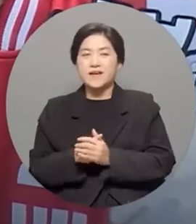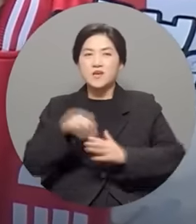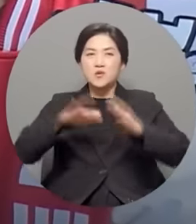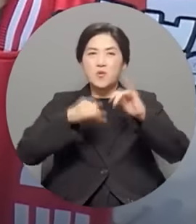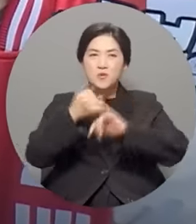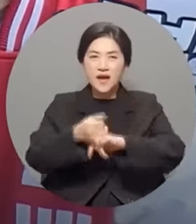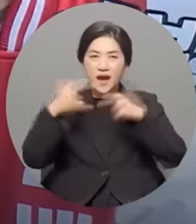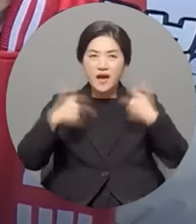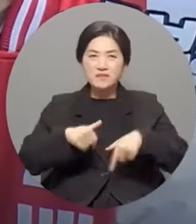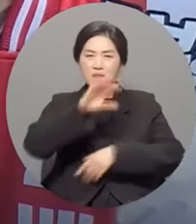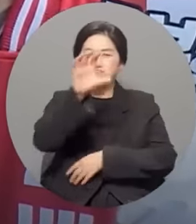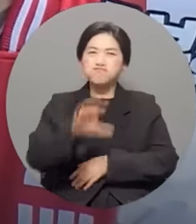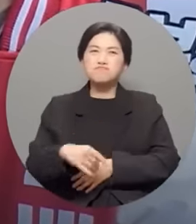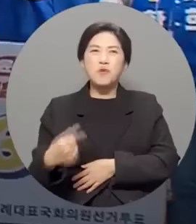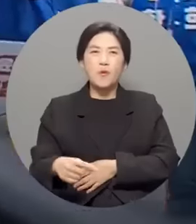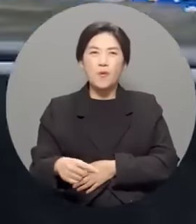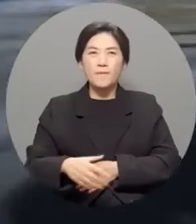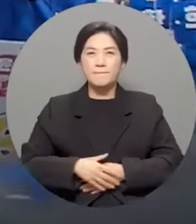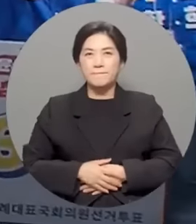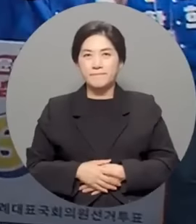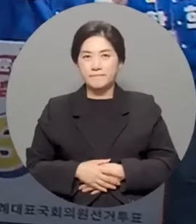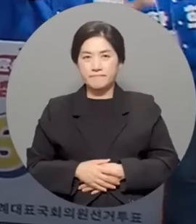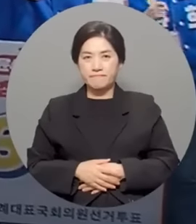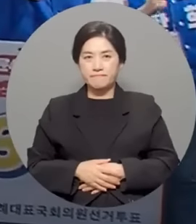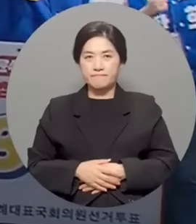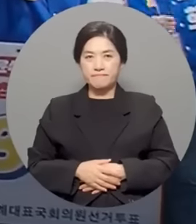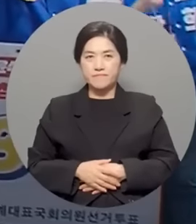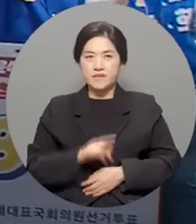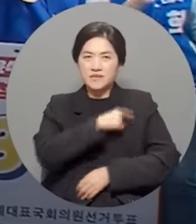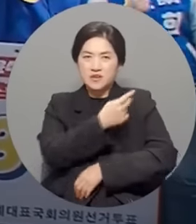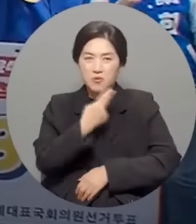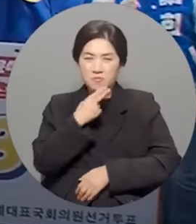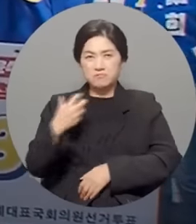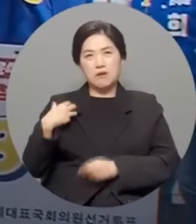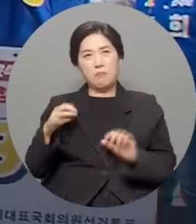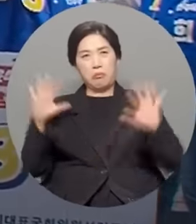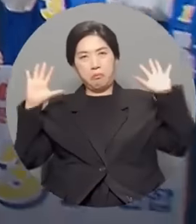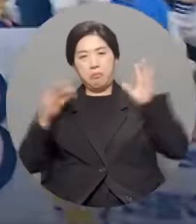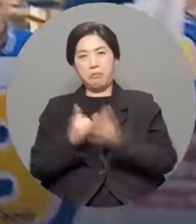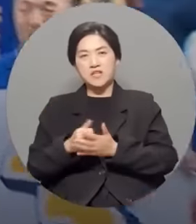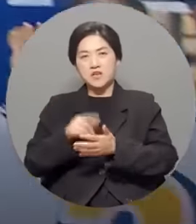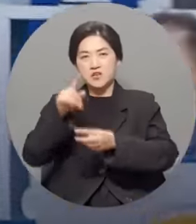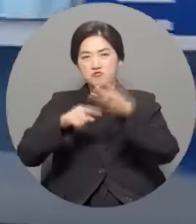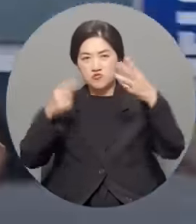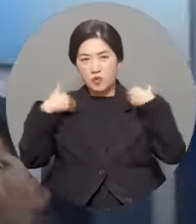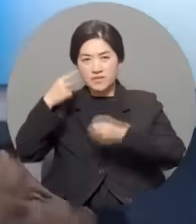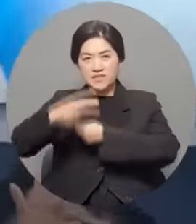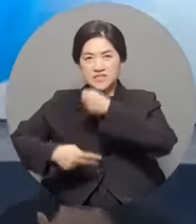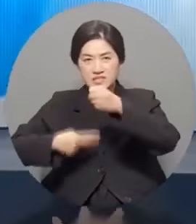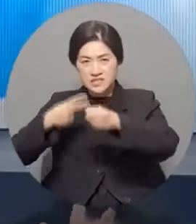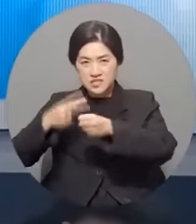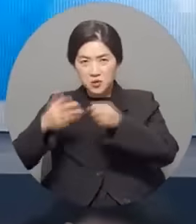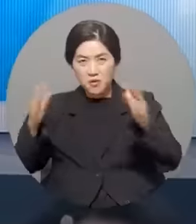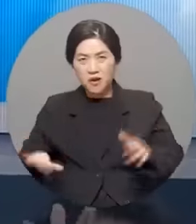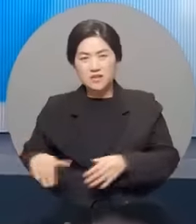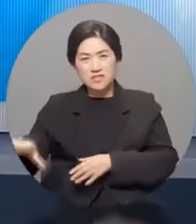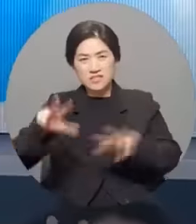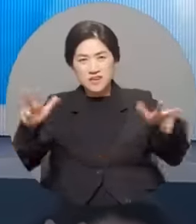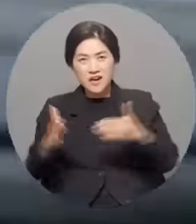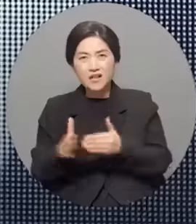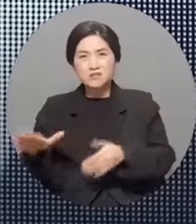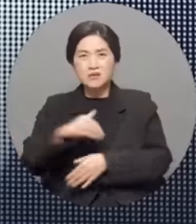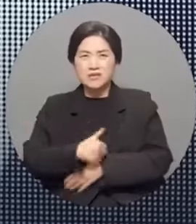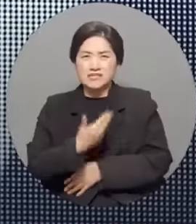공약이 맨날 똑같지 않습니까? 무능하고 무책임한 이 정부 2년간 지금까지